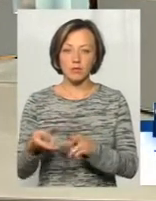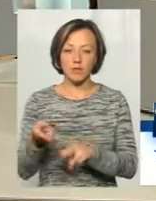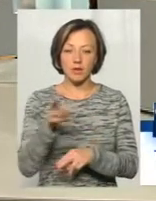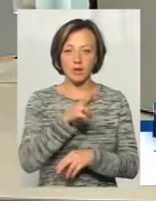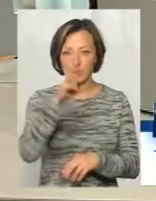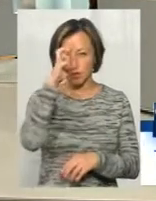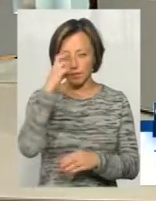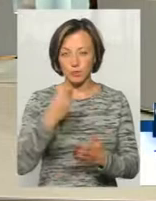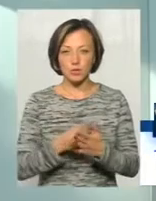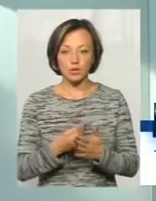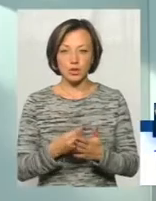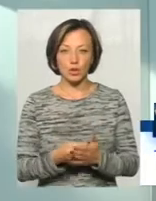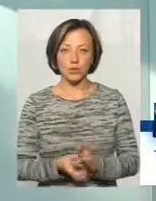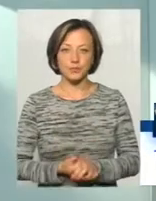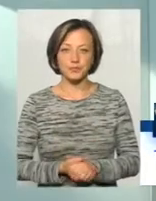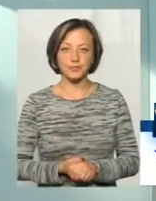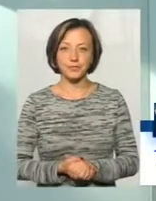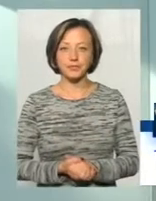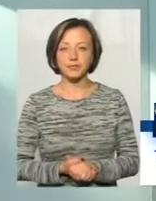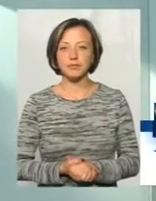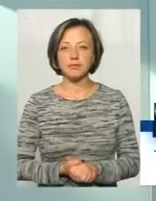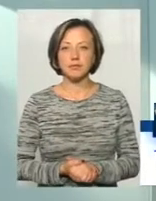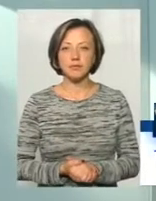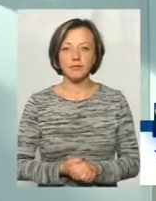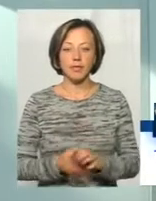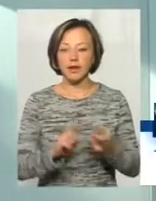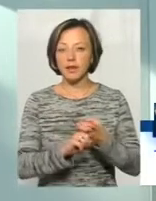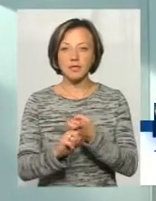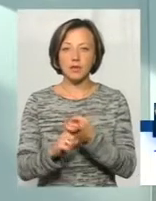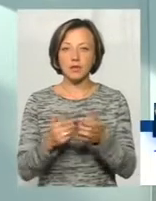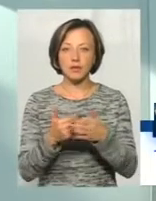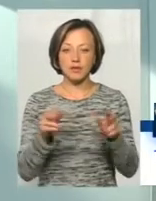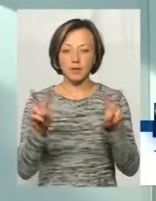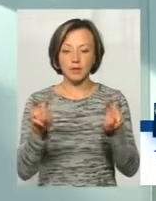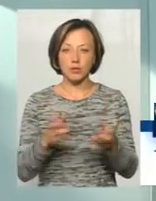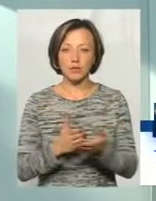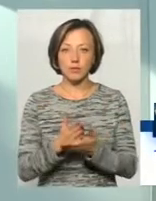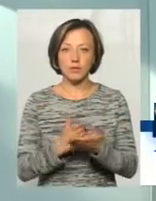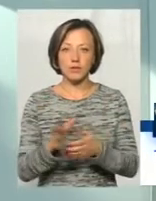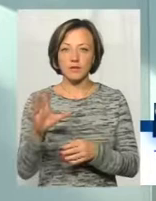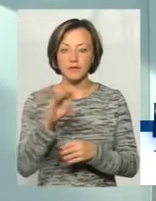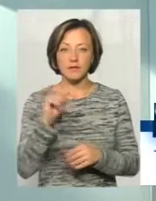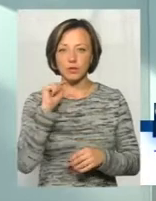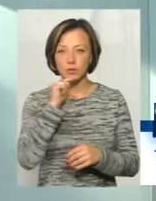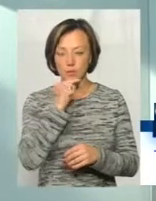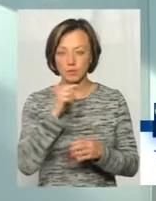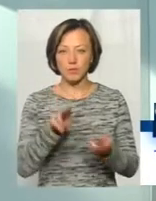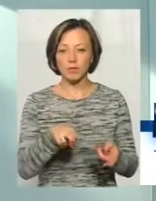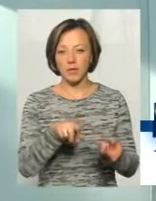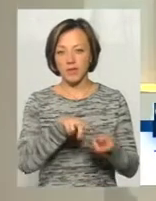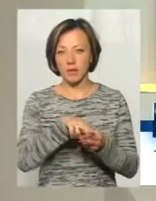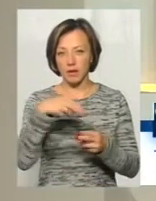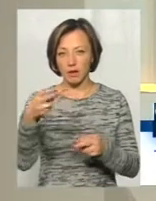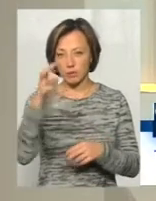державного бюджету. Тобто, незалежно від виду послуги, всі кошти незекономлених субсидій повертаються до